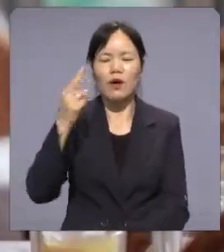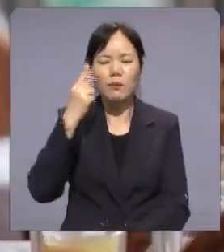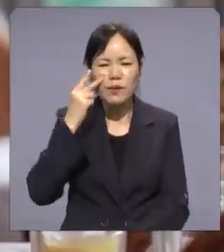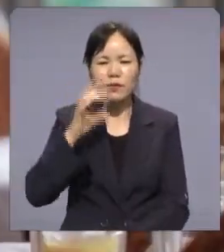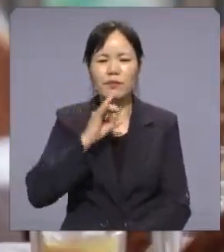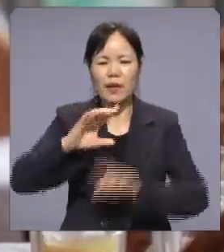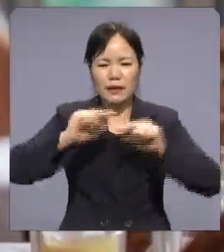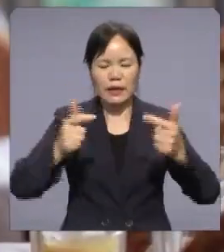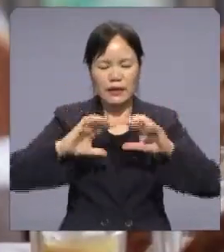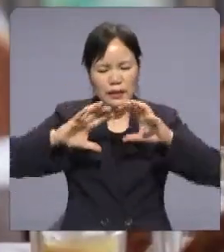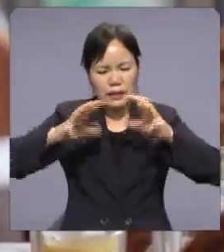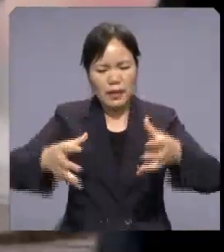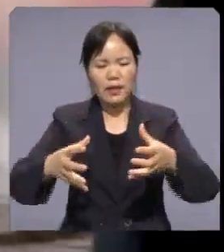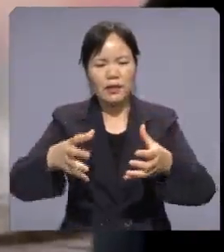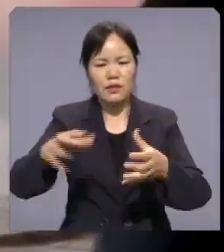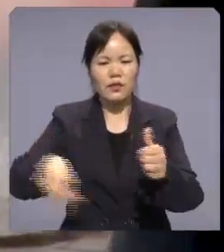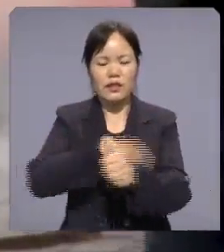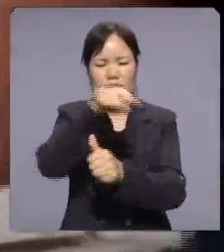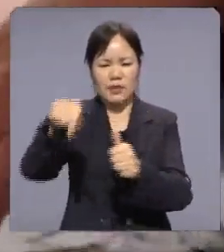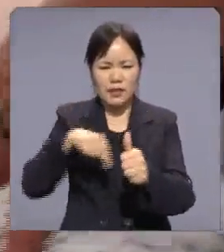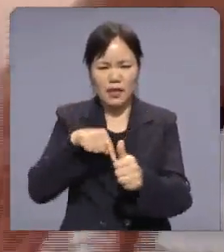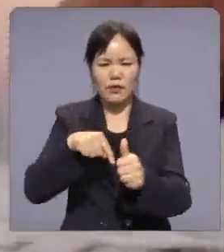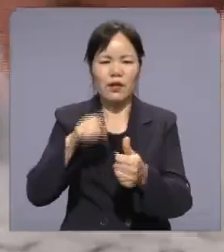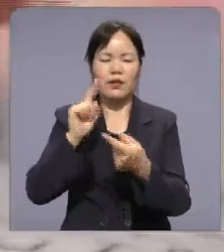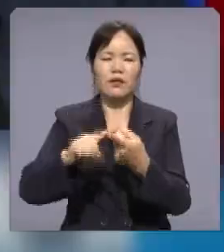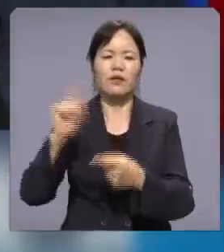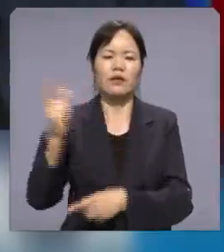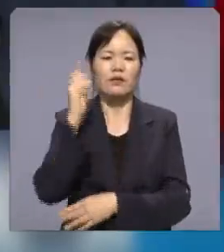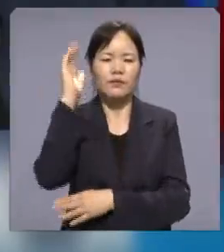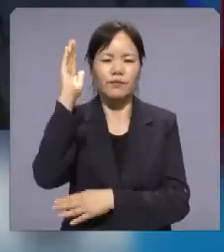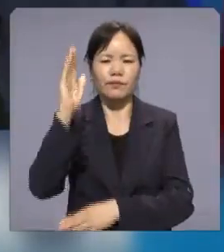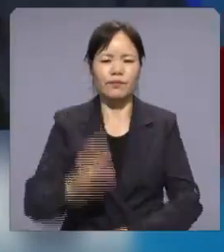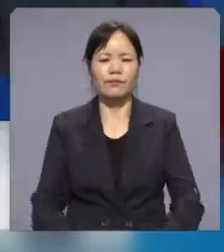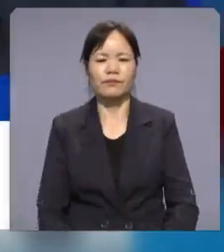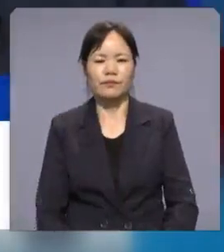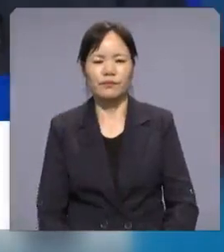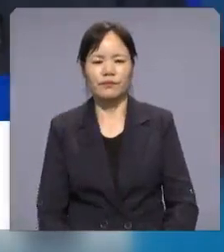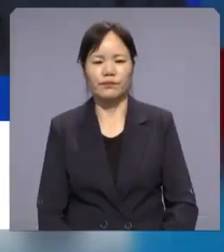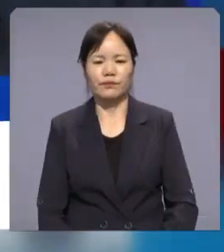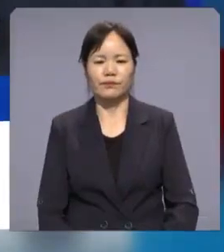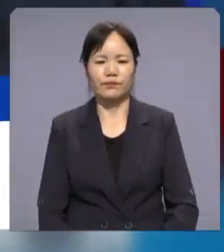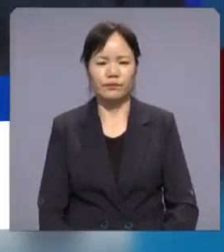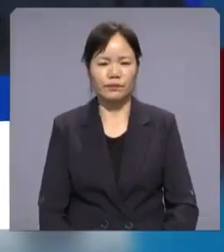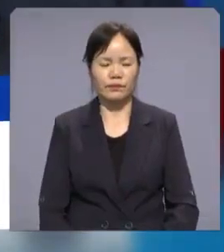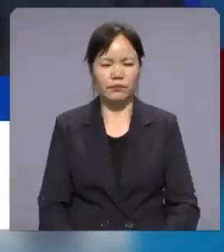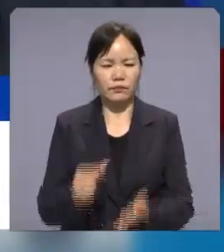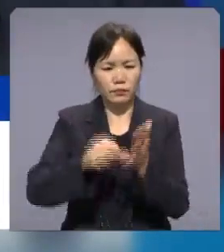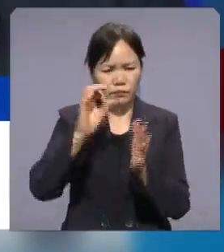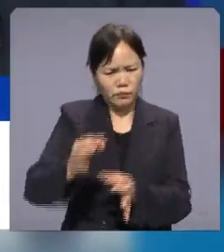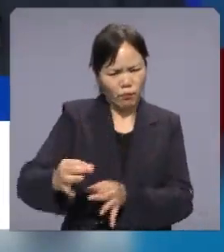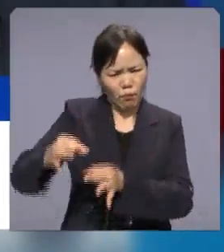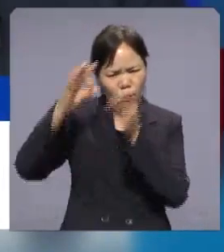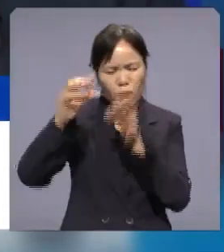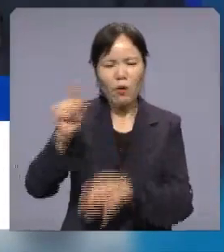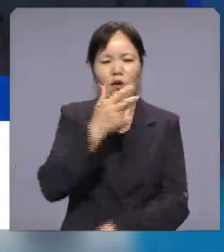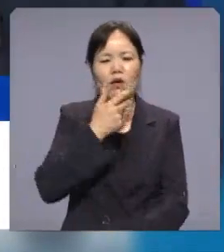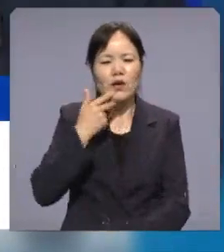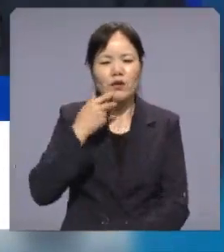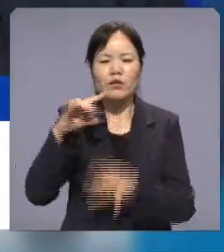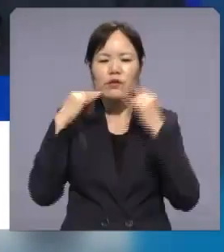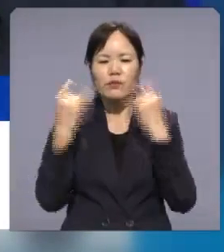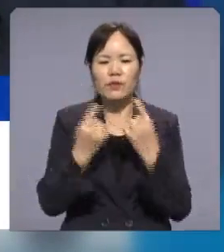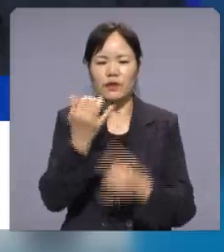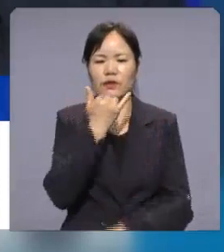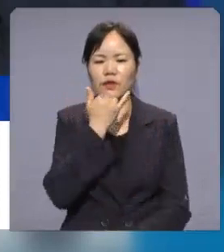전 세계적으로 일어나는 현상이라는 점을 강조했습니다. We see it in UK, we see it in France,